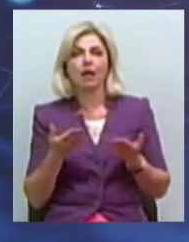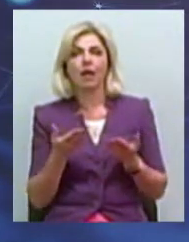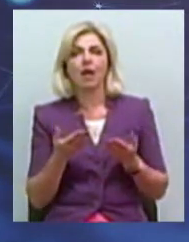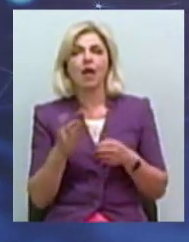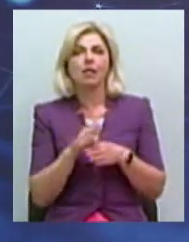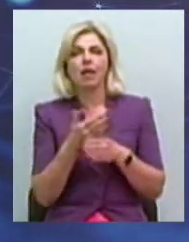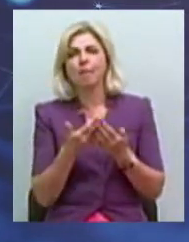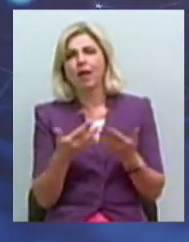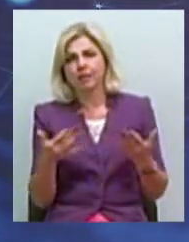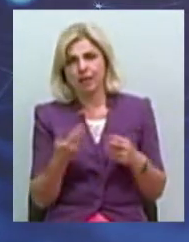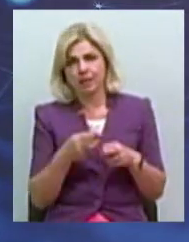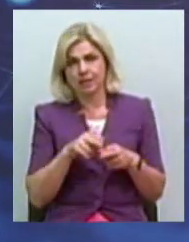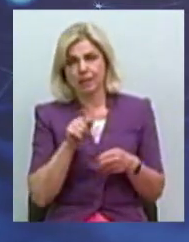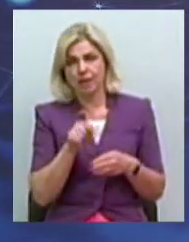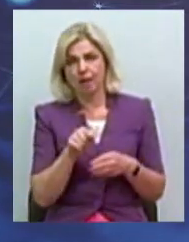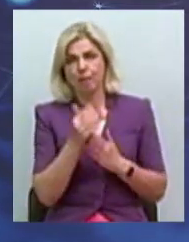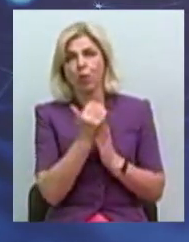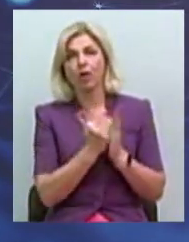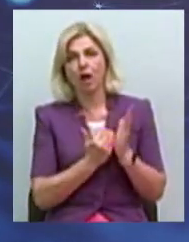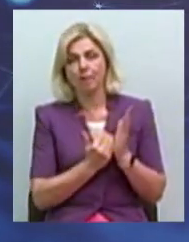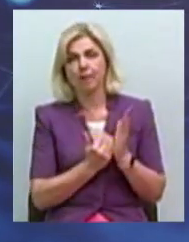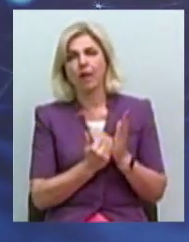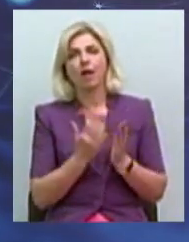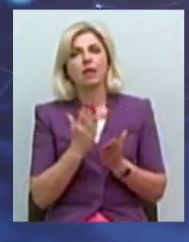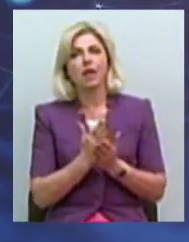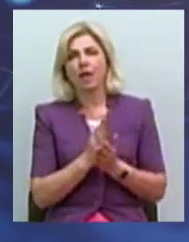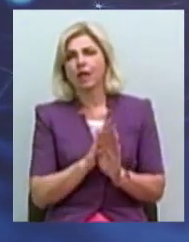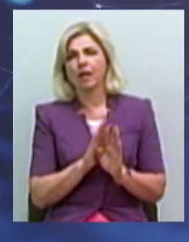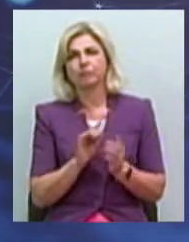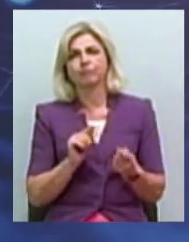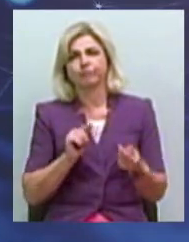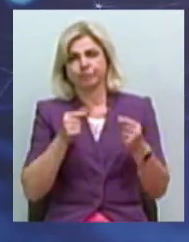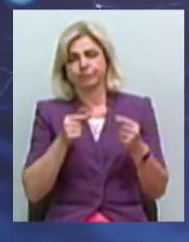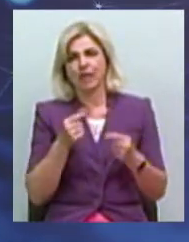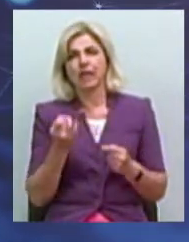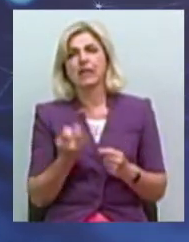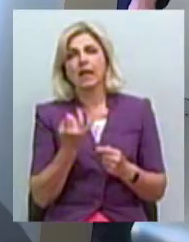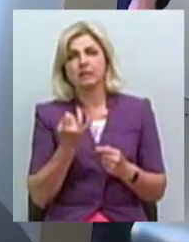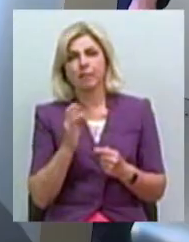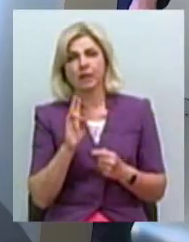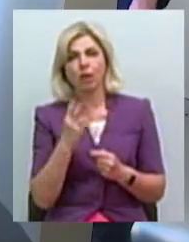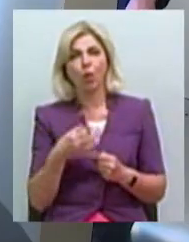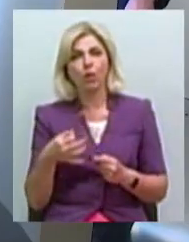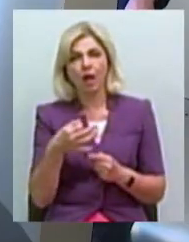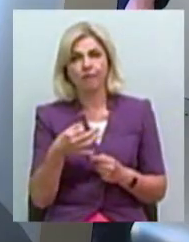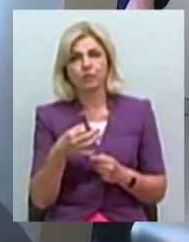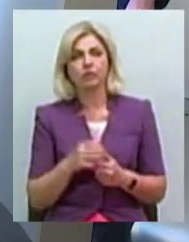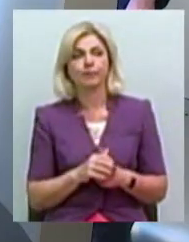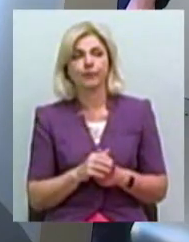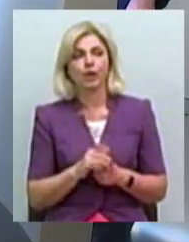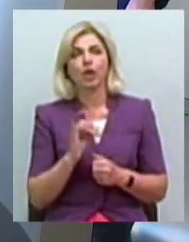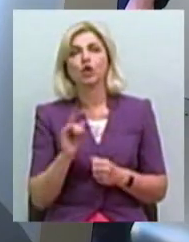елементи цієї програми є неприйнятними або протирічать інтересам Миколаївщини і тому, що планується